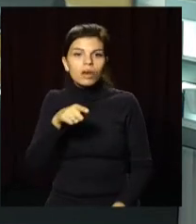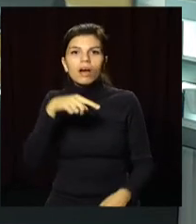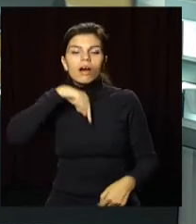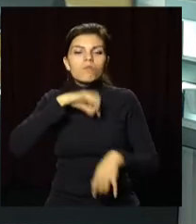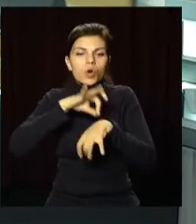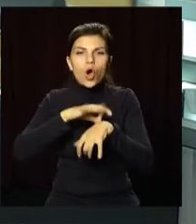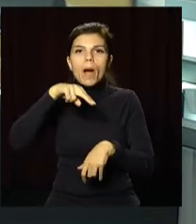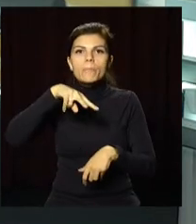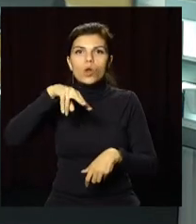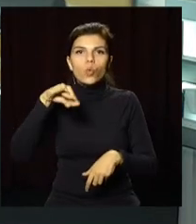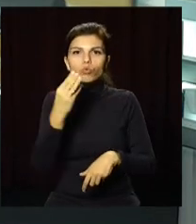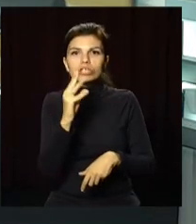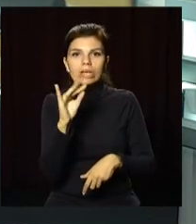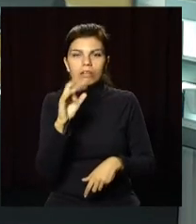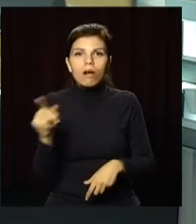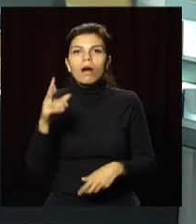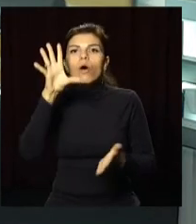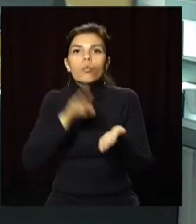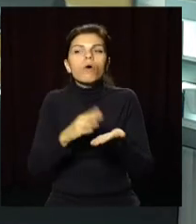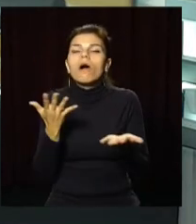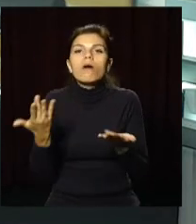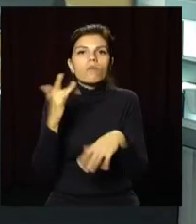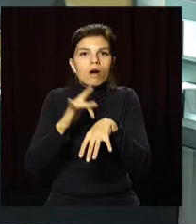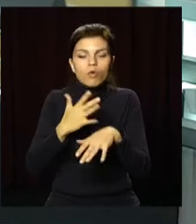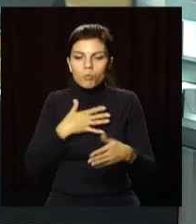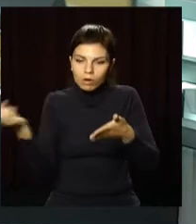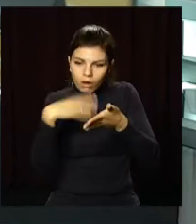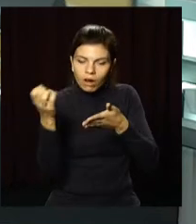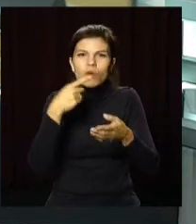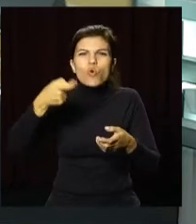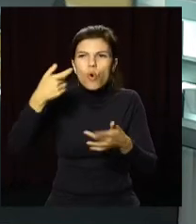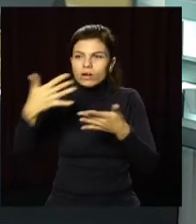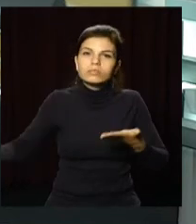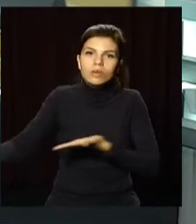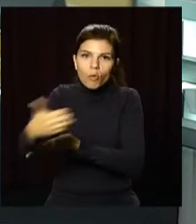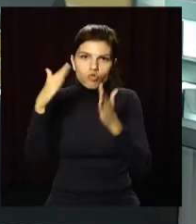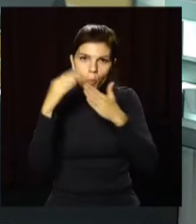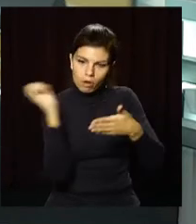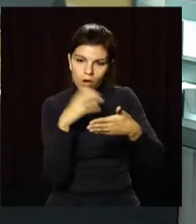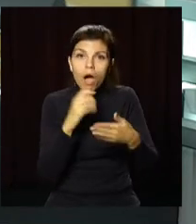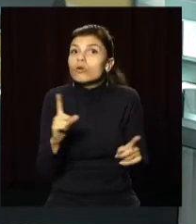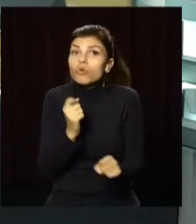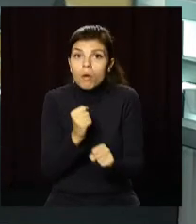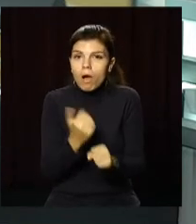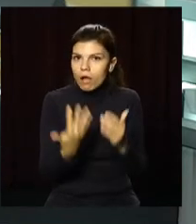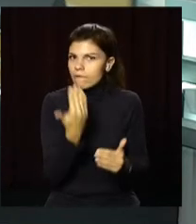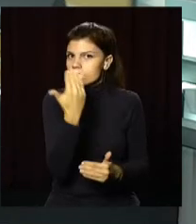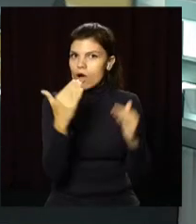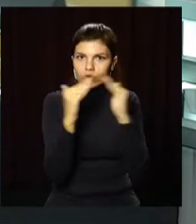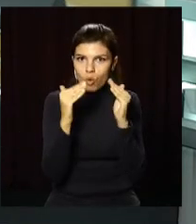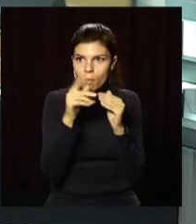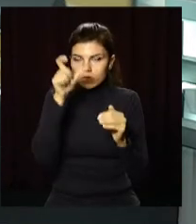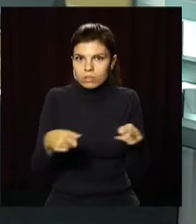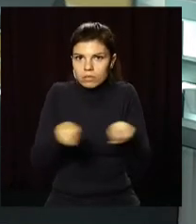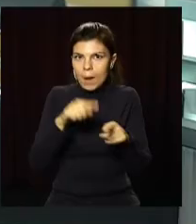Плюшкіна захоплюються надмірним накопиченням, збираючи на вулиці непотріб. Що робити, якщо ваш сусід Плюшкін, дізнавалася